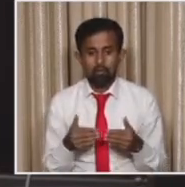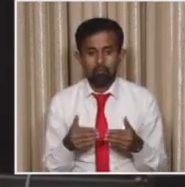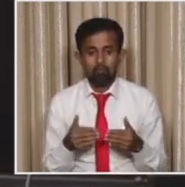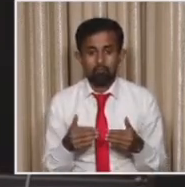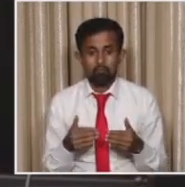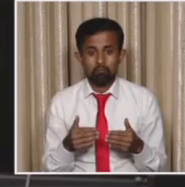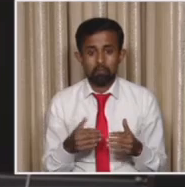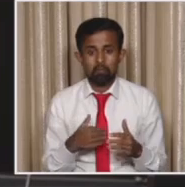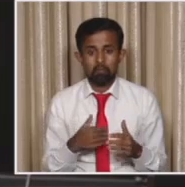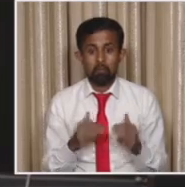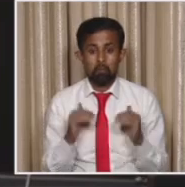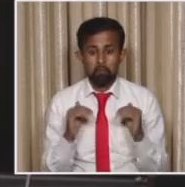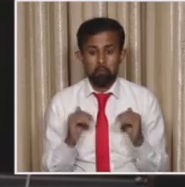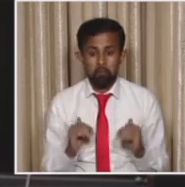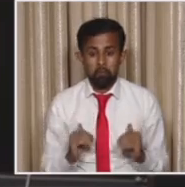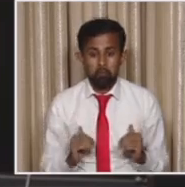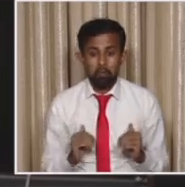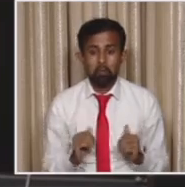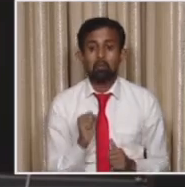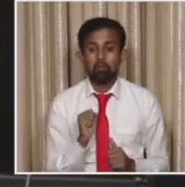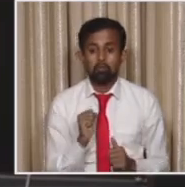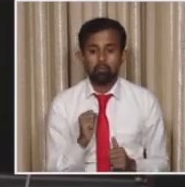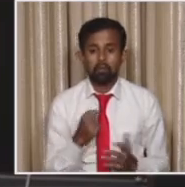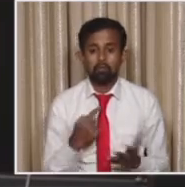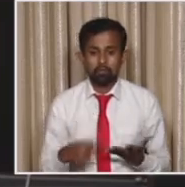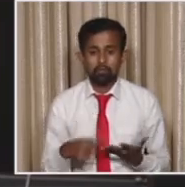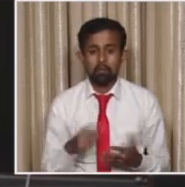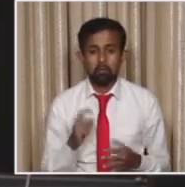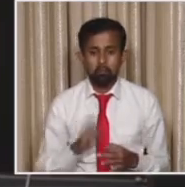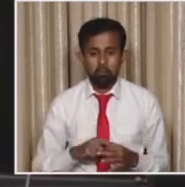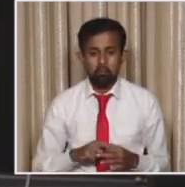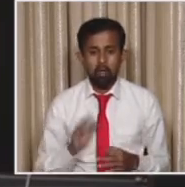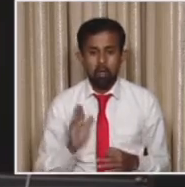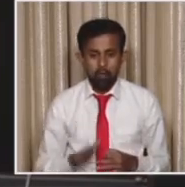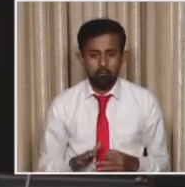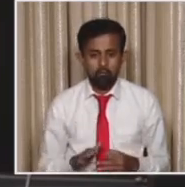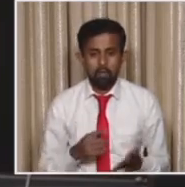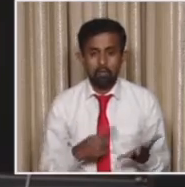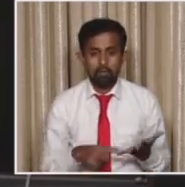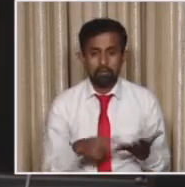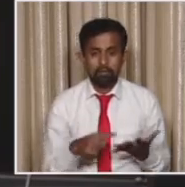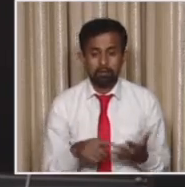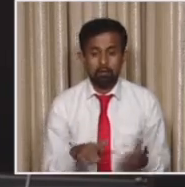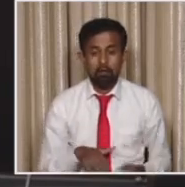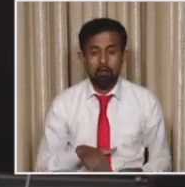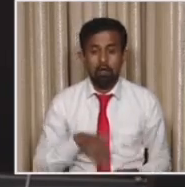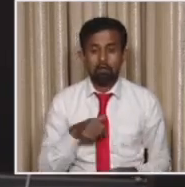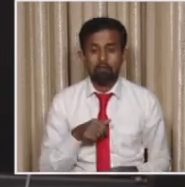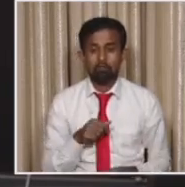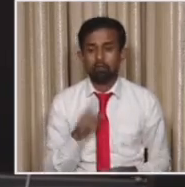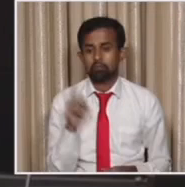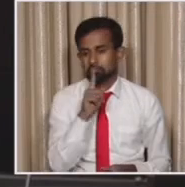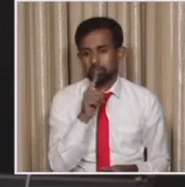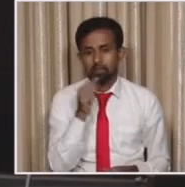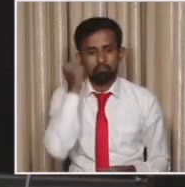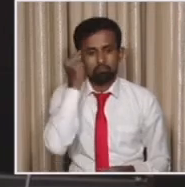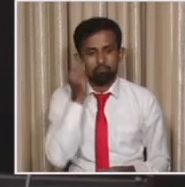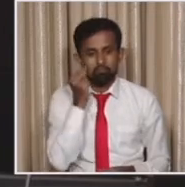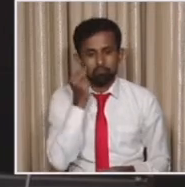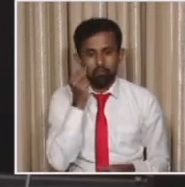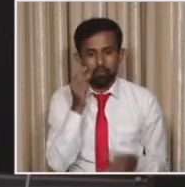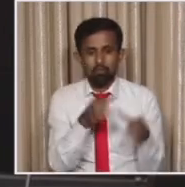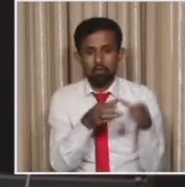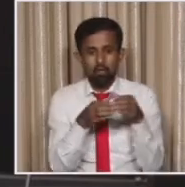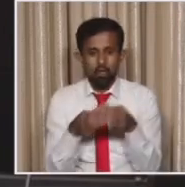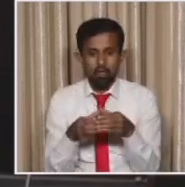උනත් පසුබැහැලා තියෙනවා. ප්‍රධාන කාරණා කීපයක් තියෙනවා. ඒ කාරණාවල ප්‍රධානම එක තමයි ත්‍රස්තවාදය. ත්‍රස්තවාදී